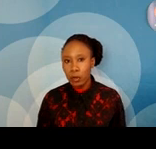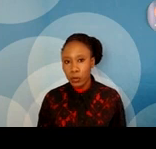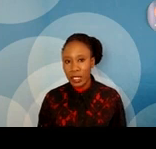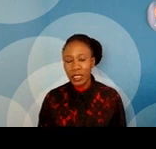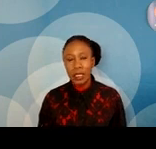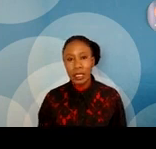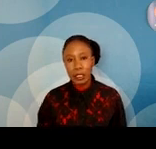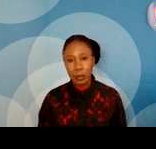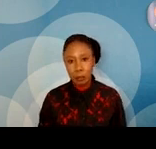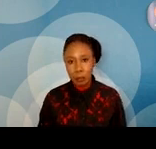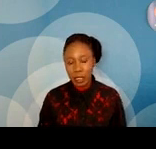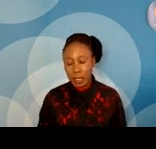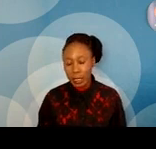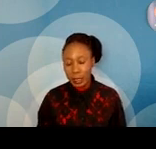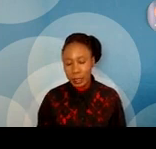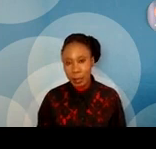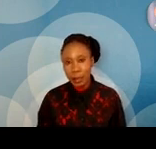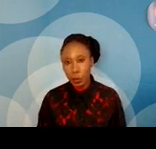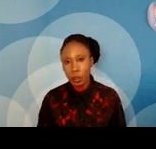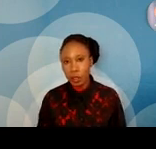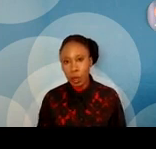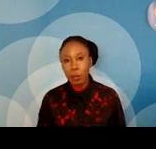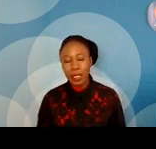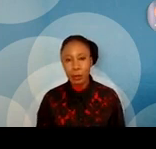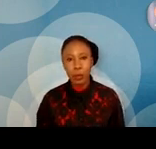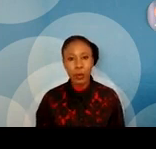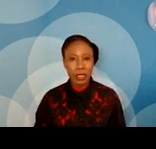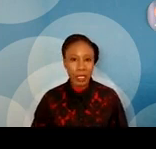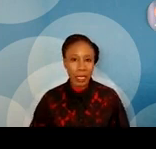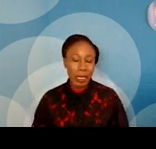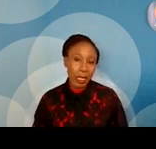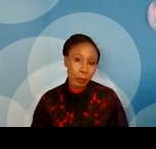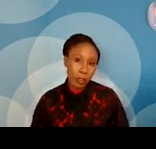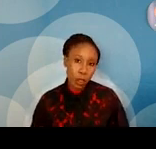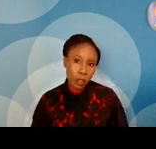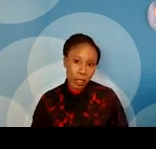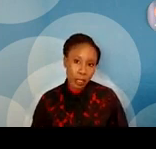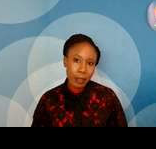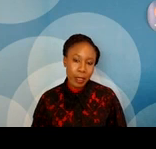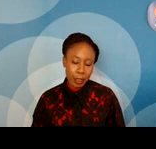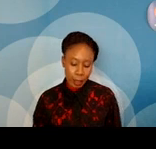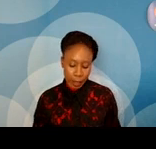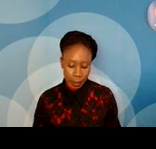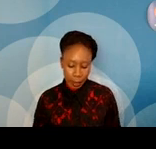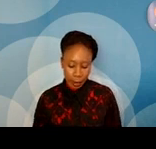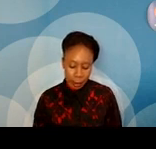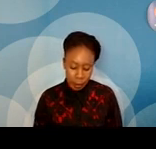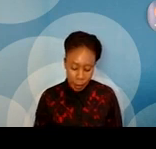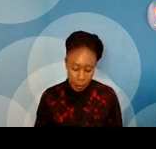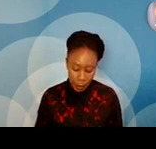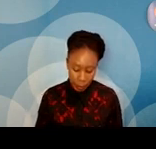40 år fick sämre återkoppling på sina arbetssökningar